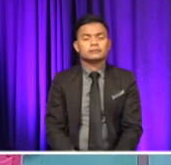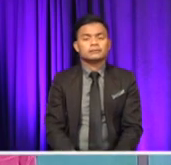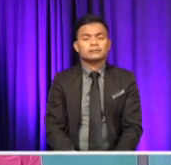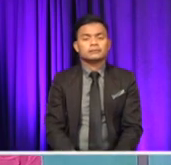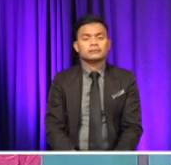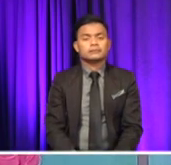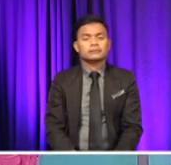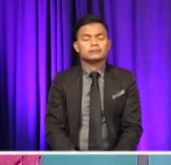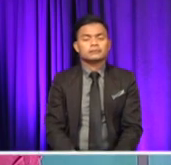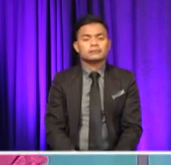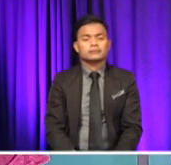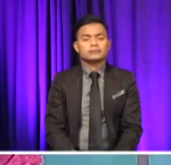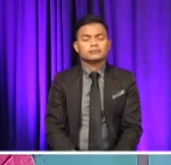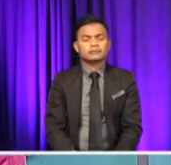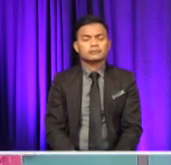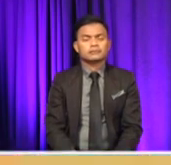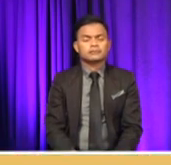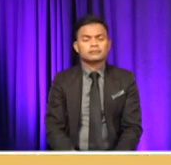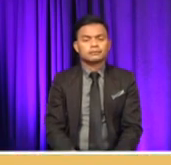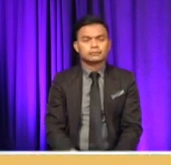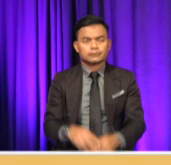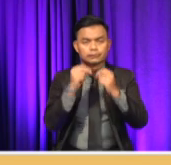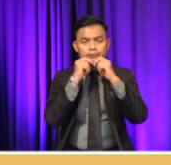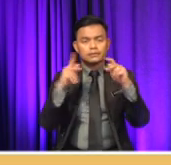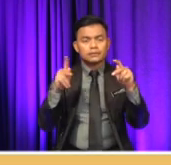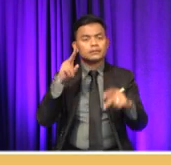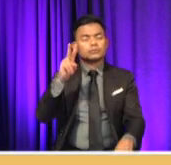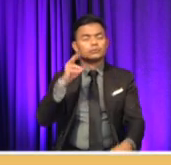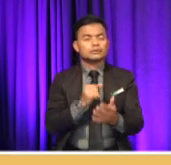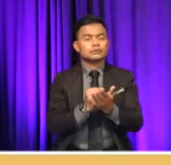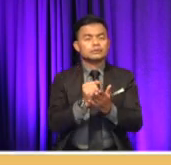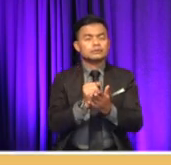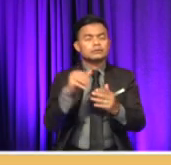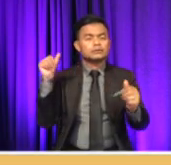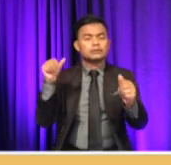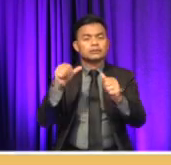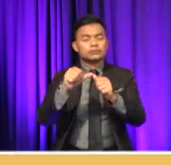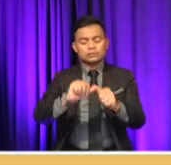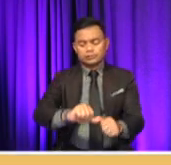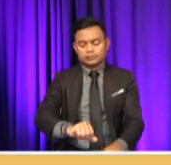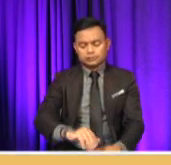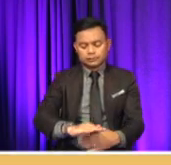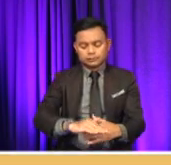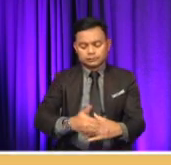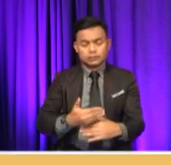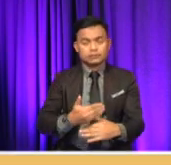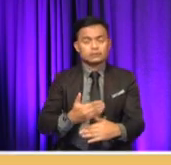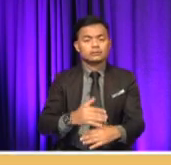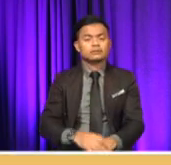oke oke nyatekan dua jenis arus senang sangat soalnya nih